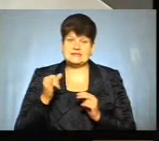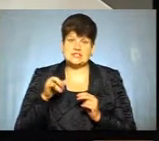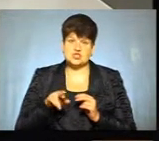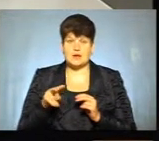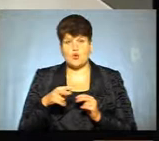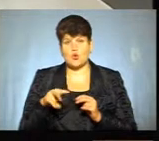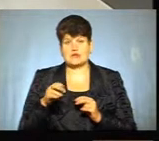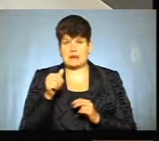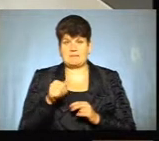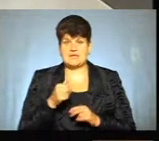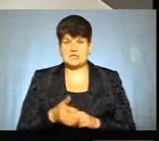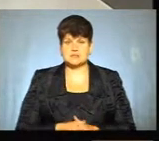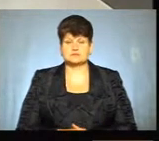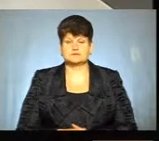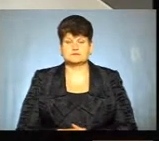лютий місяць.